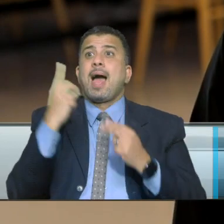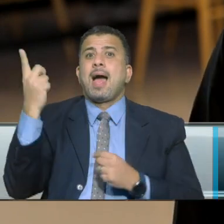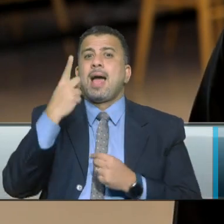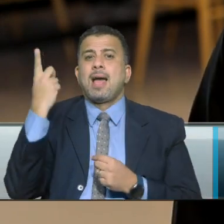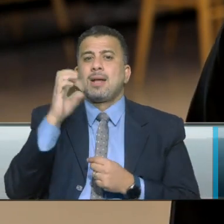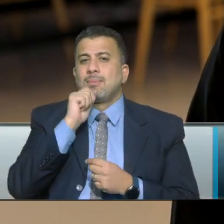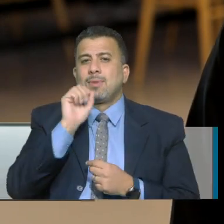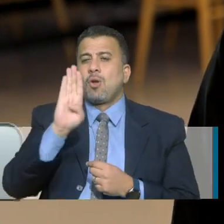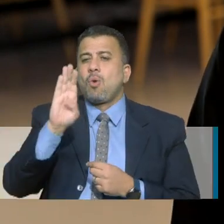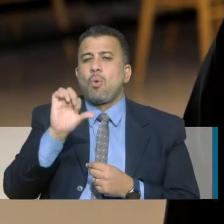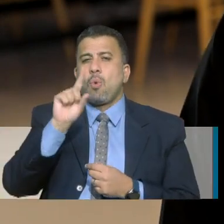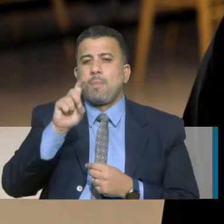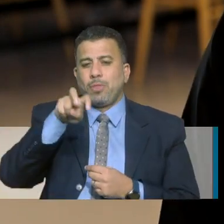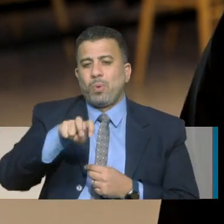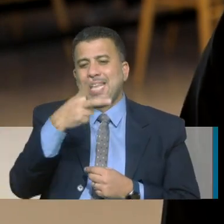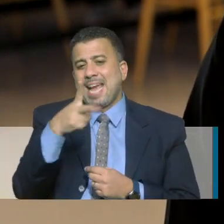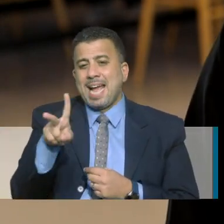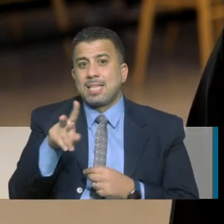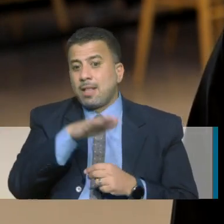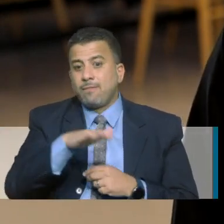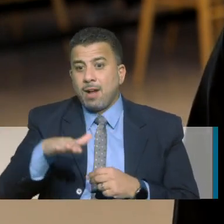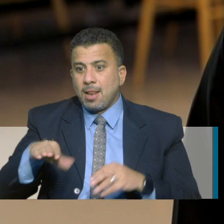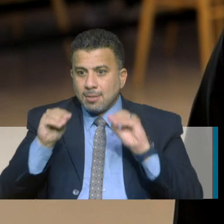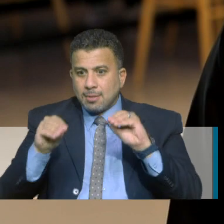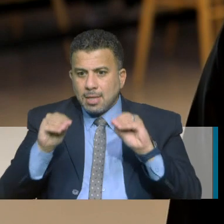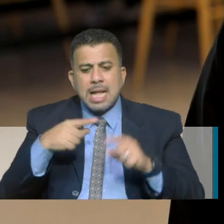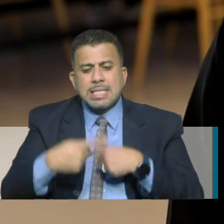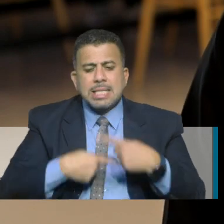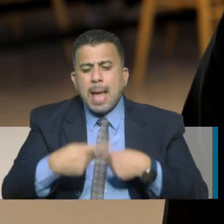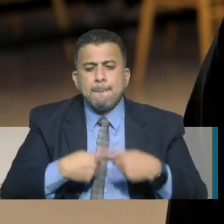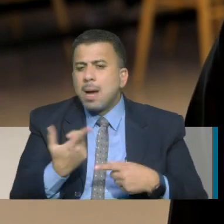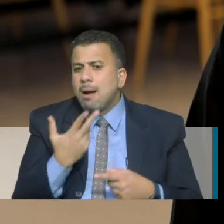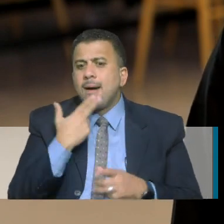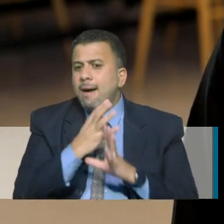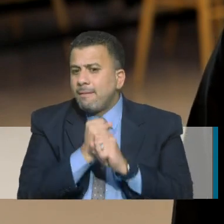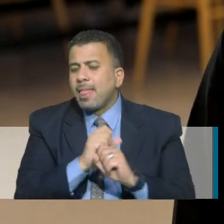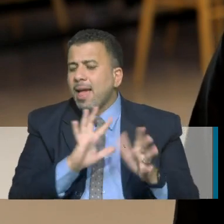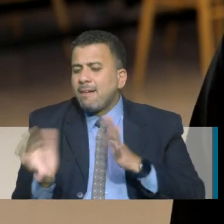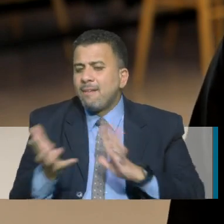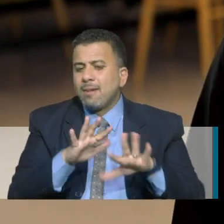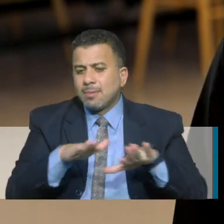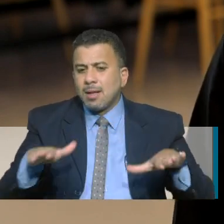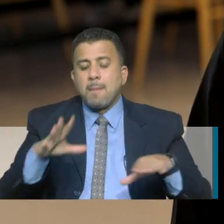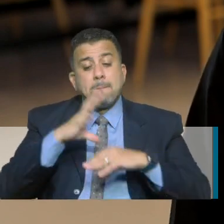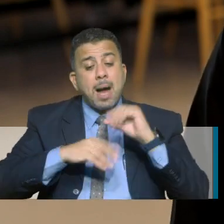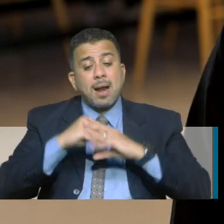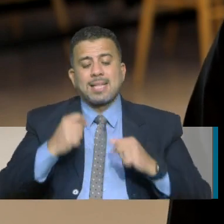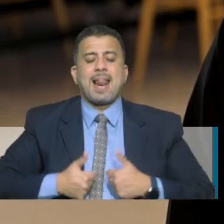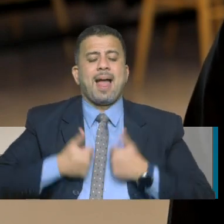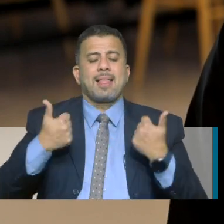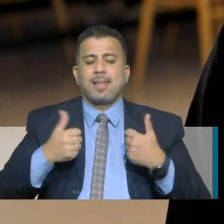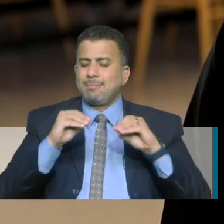كاب 28، فكان لابد من نوعي الأطفال أكثر بالاستدامة ونؤهلهم على المهارات